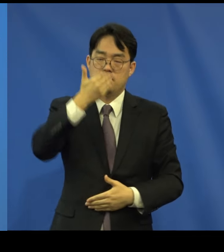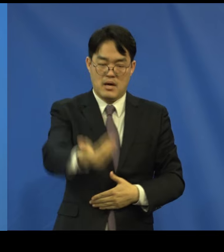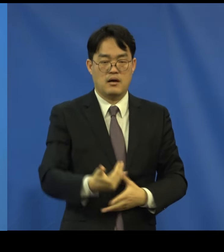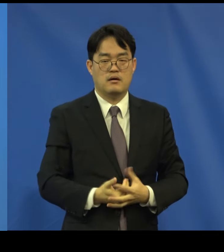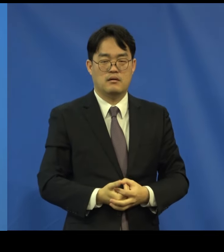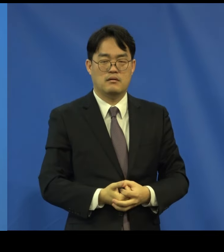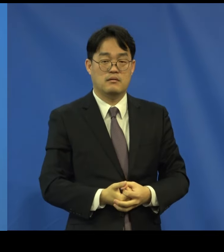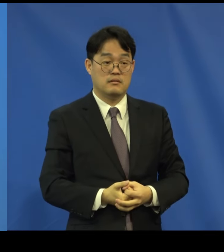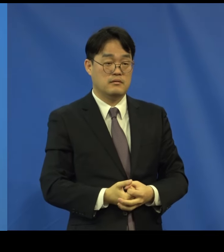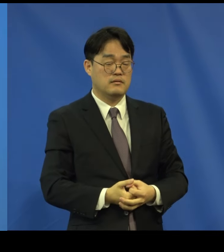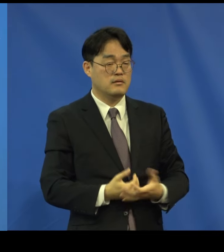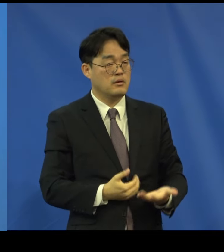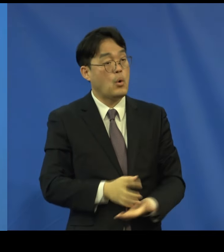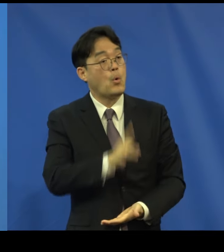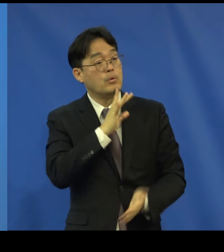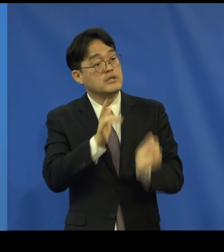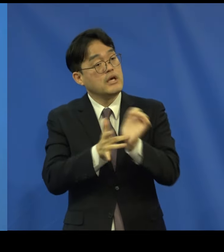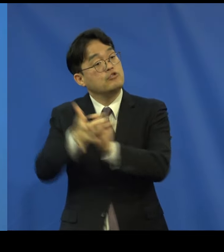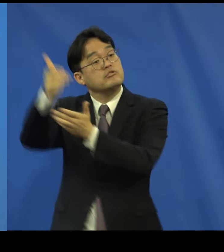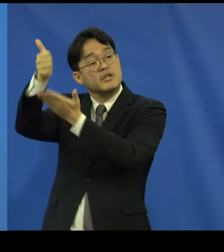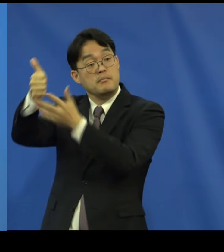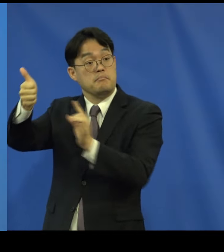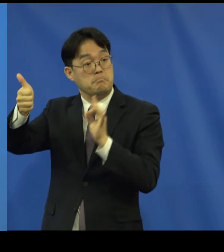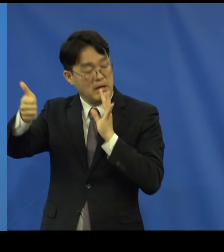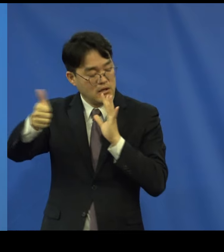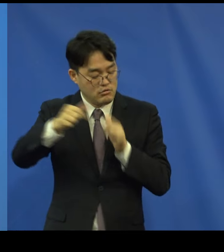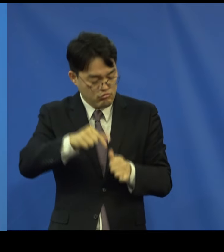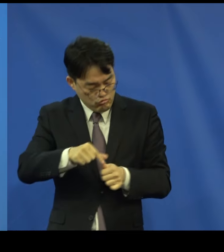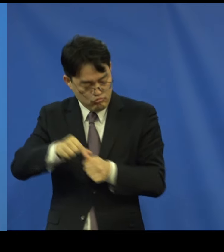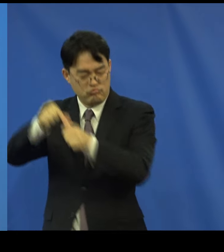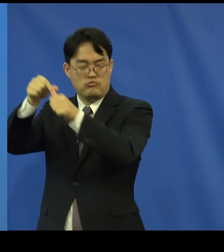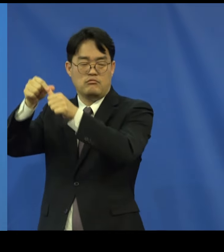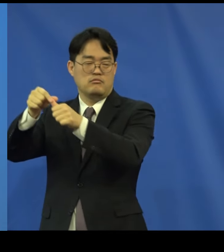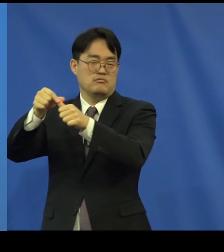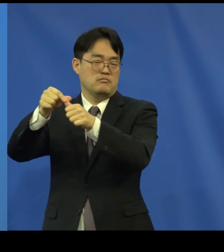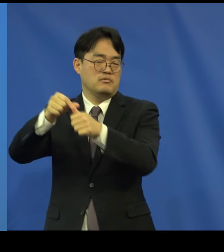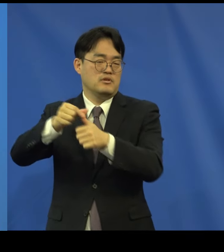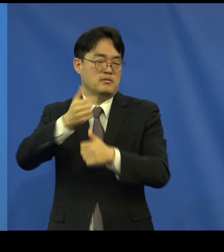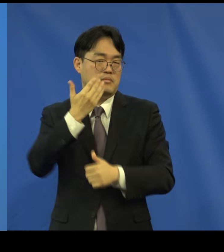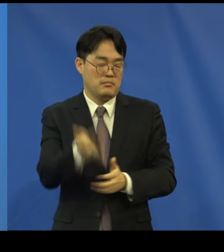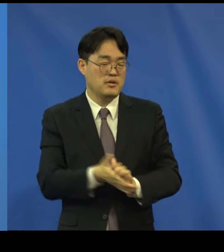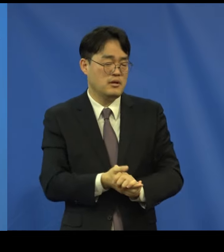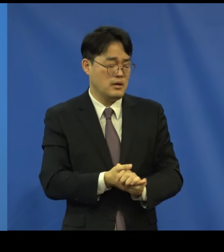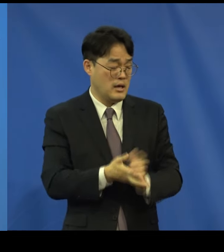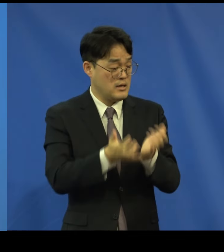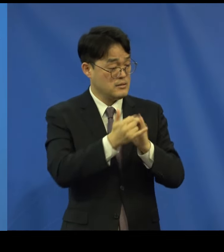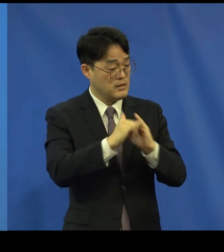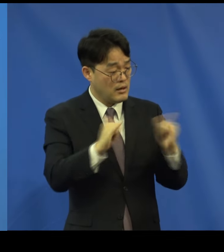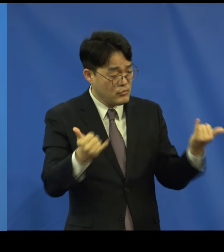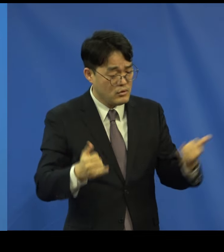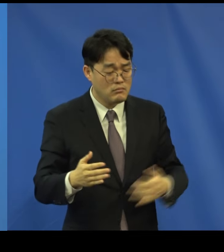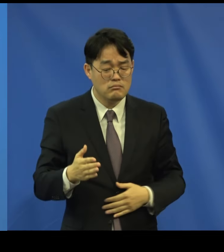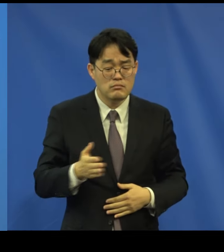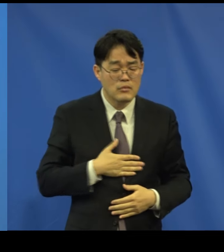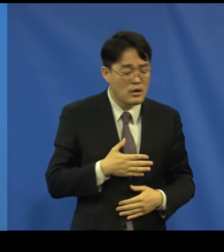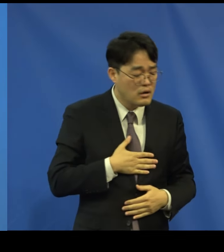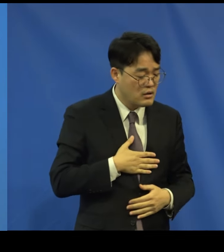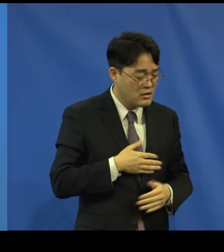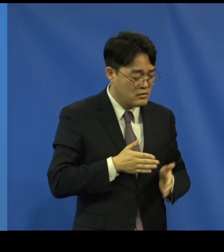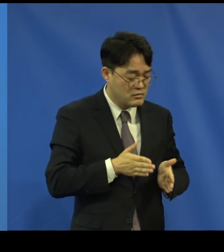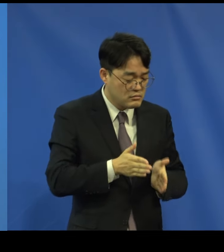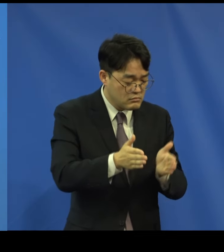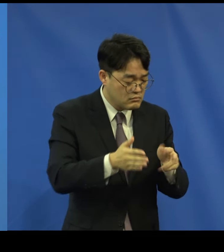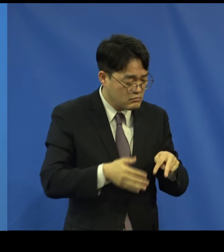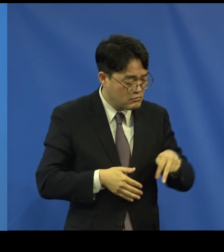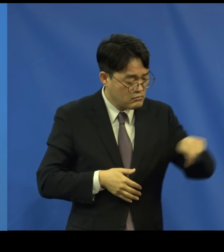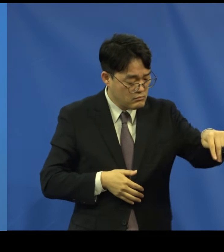이후에 오직 그리스도 예수만이 그 간격을 메꾸셨습니다. 자, 사람들은 자신이 가고 있는 길이 어딘지 알지를